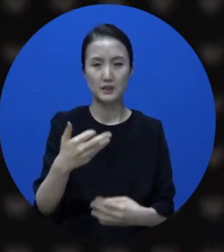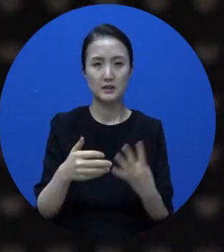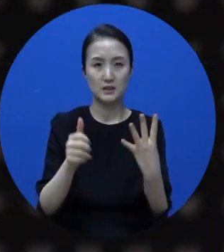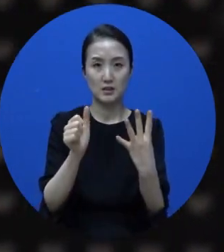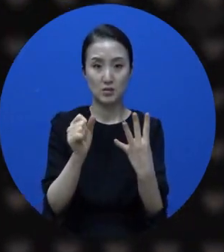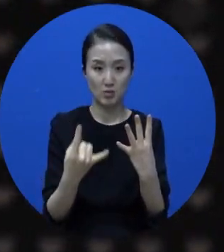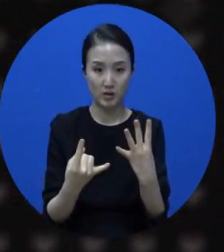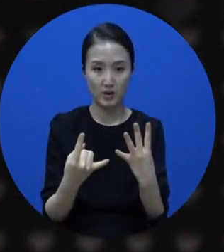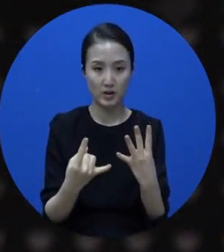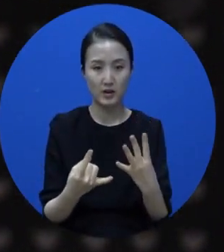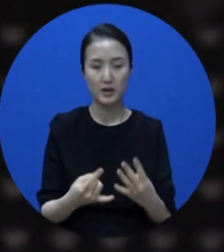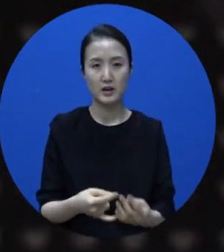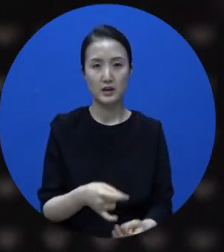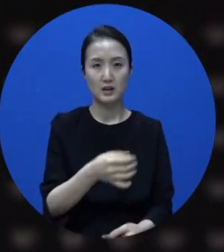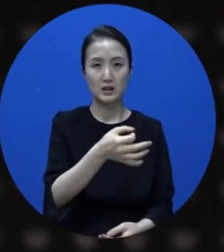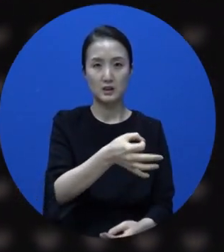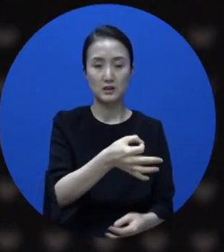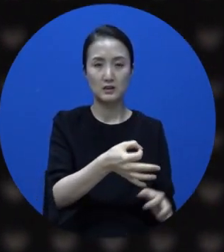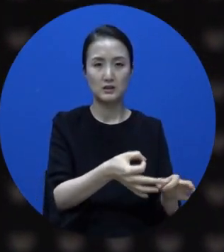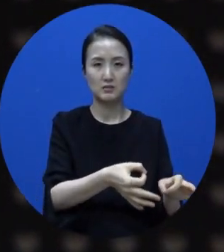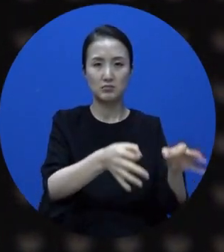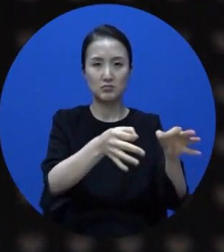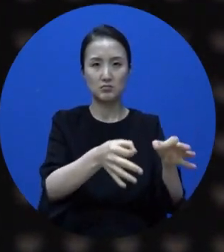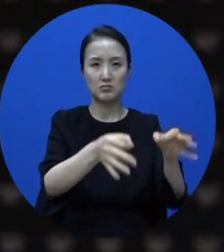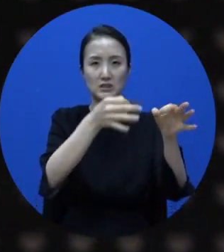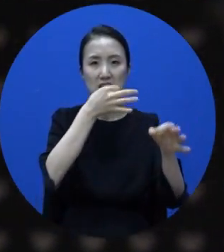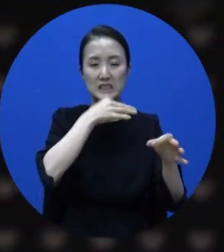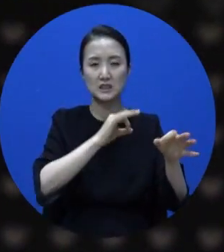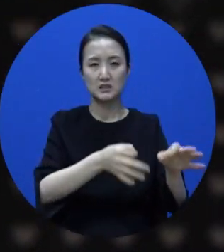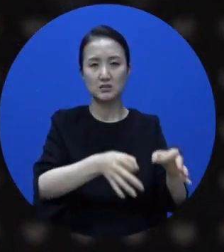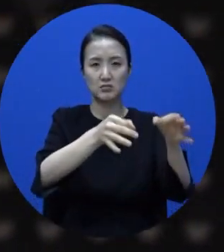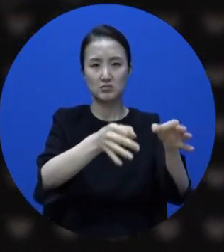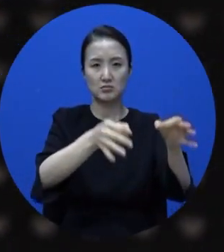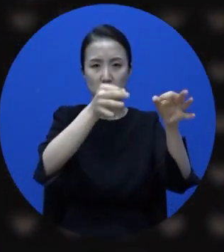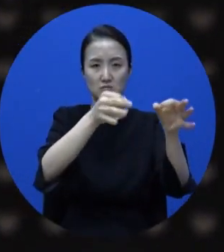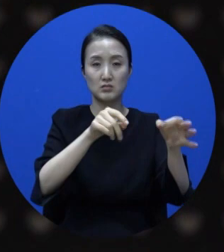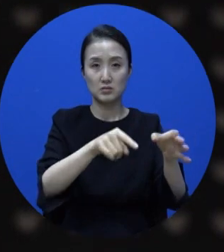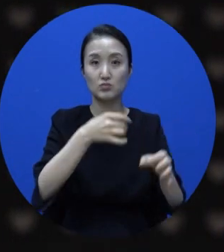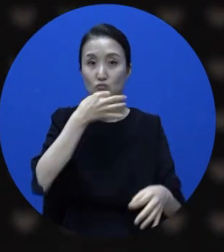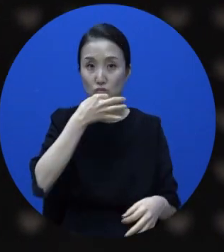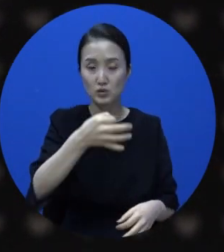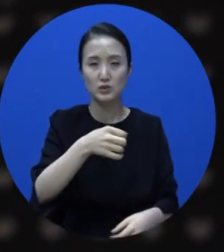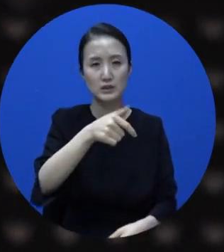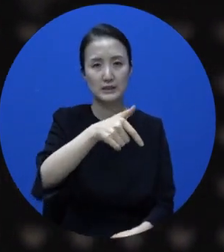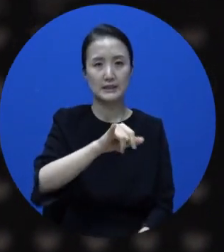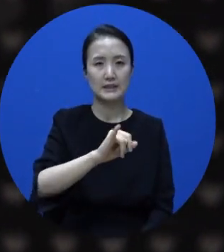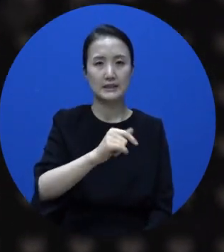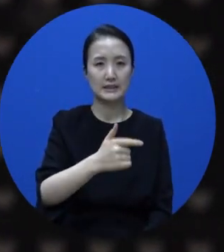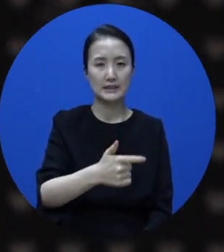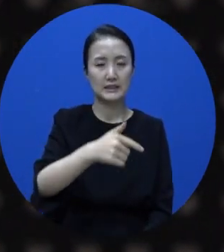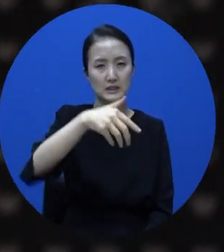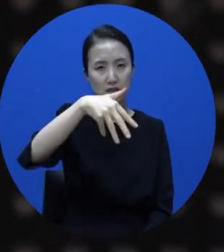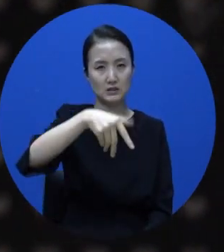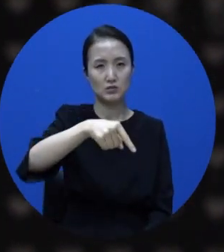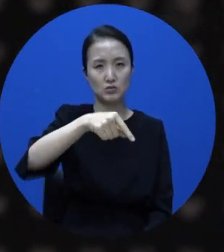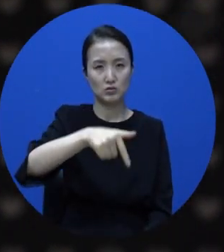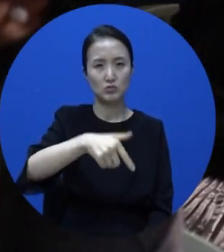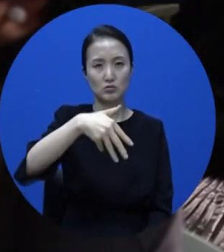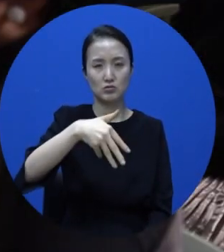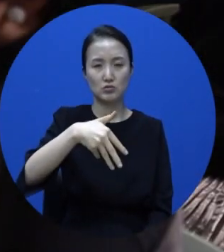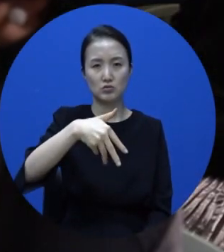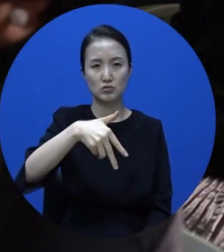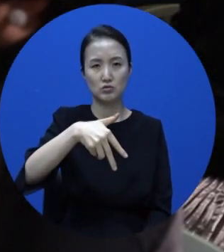기준금리를 인상해 나가요 이것을 긴 축적 통화 정책 이라고 하면 따라해 봐 주시죠 긴 축적 도와